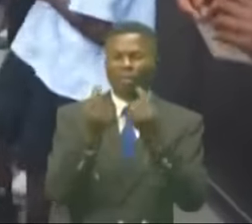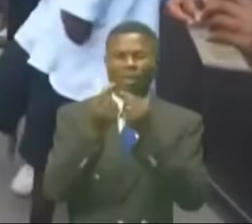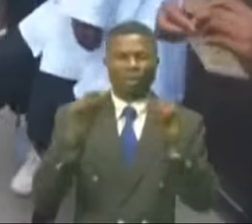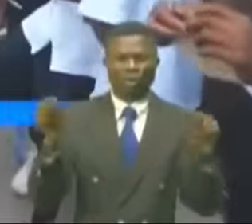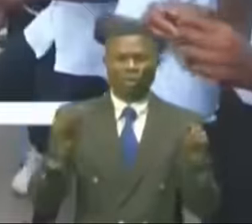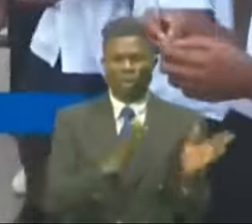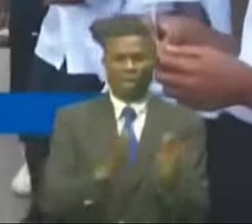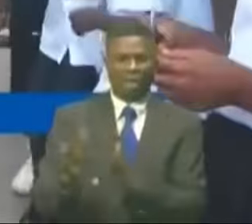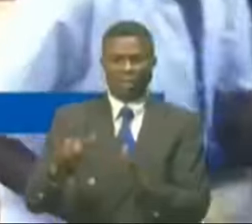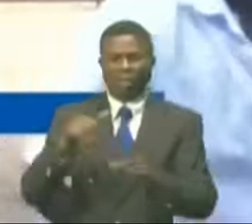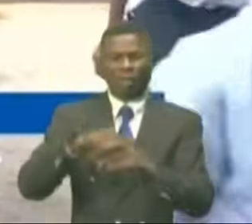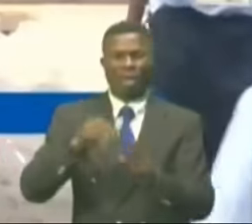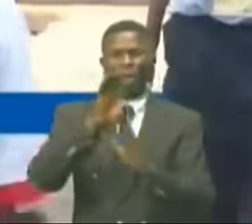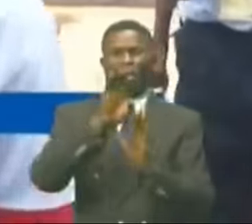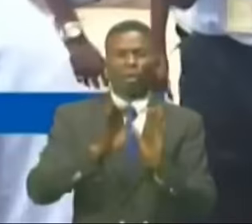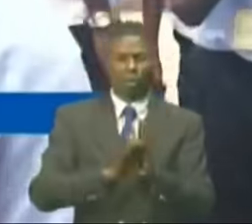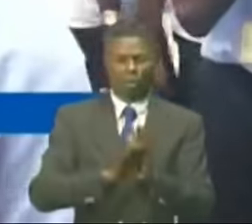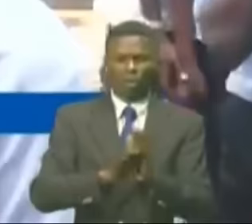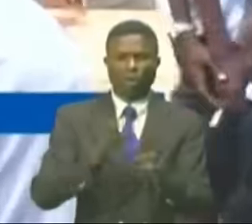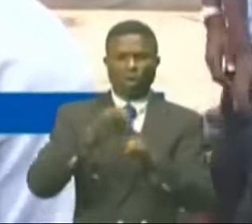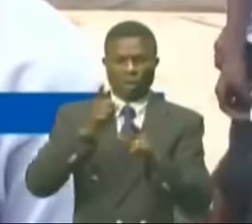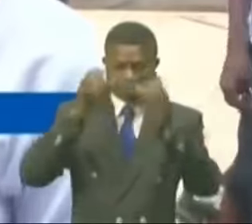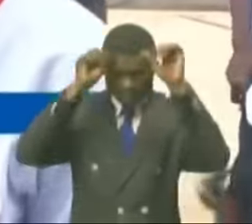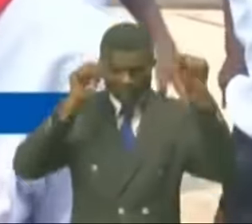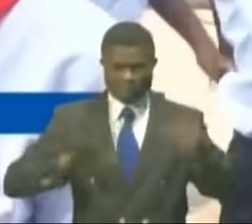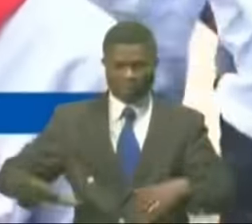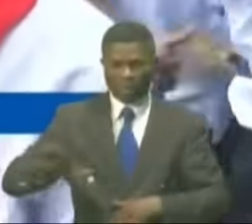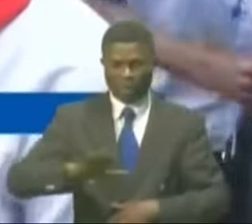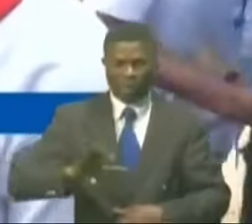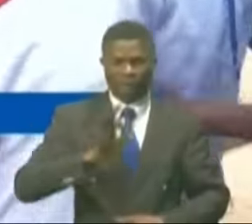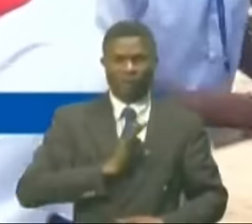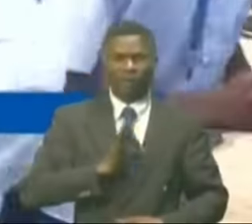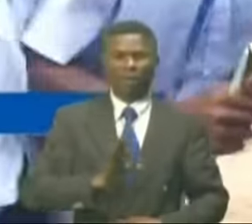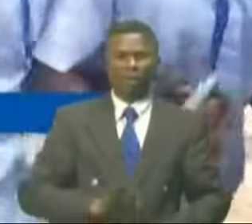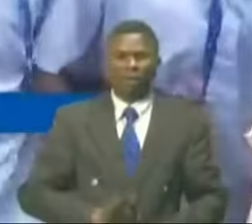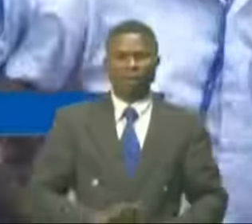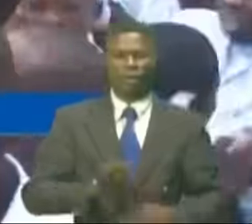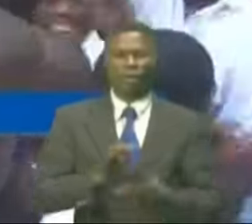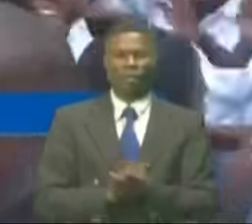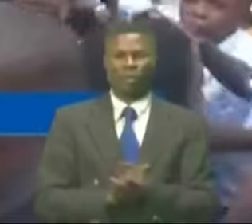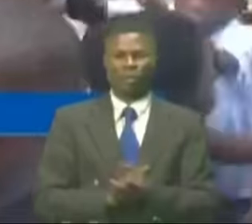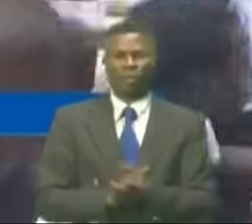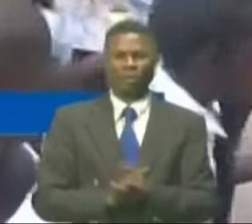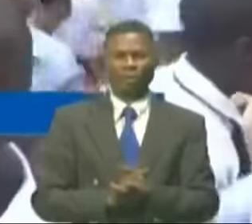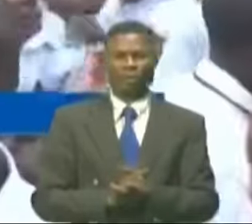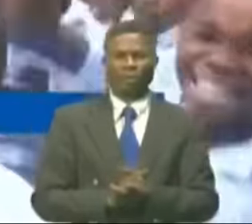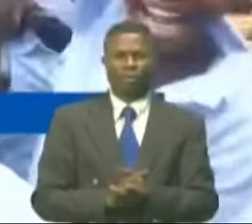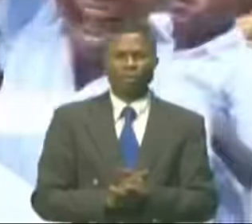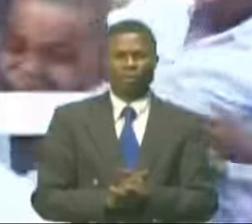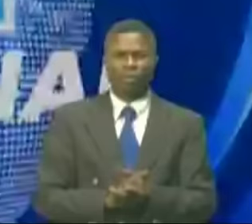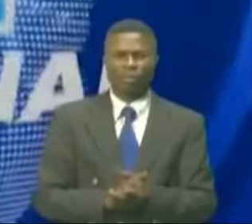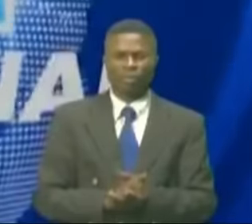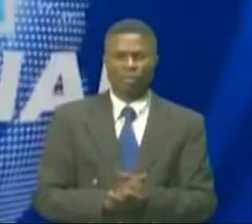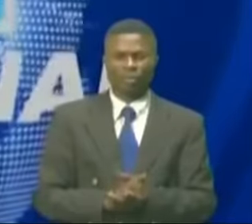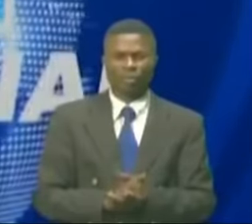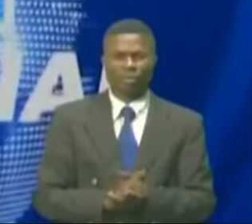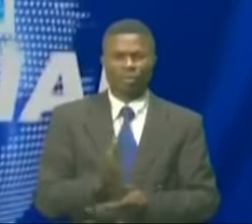disposition constitutionnelle activée par le président de la République, Félix-Antoine Tshisekedi Tshilombo.